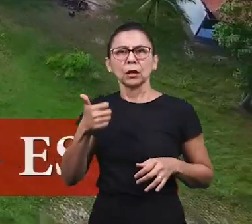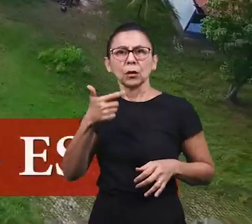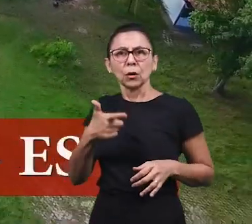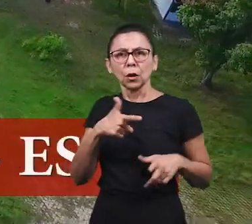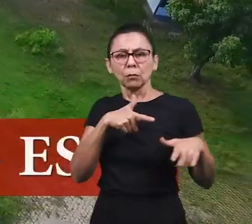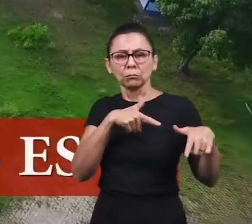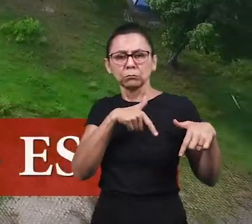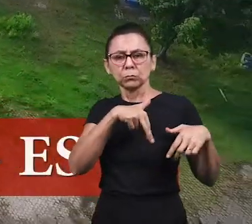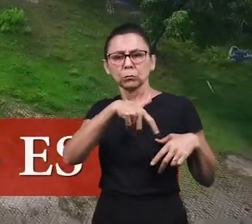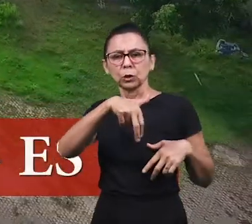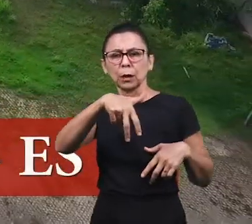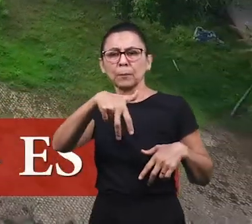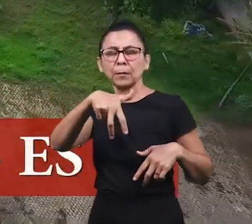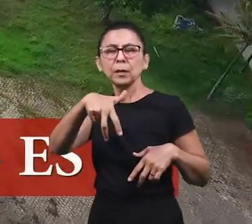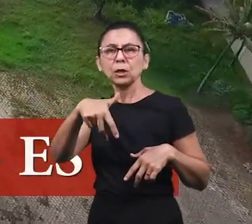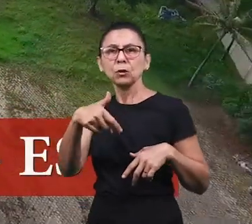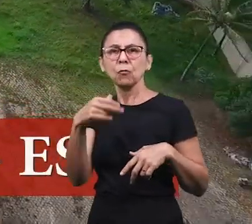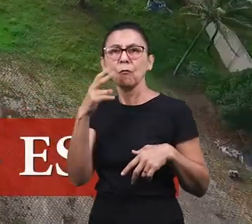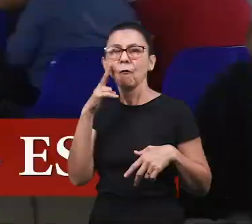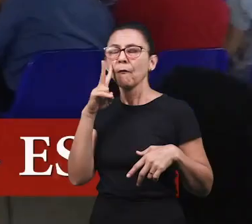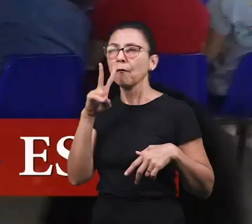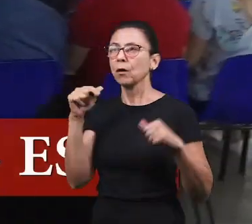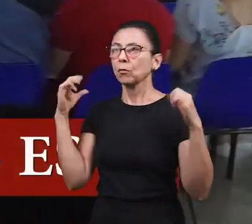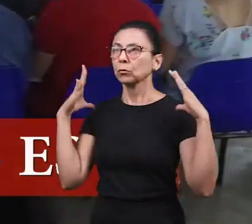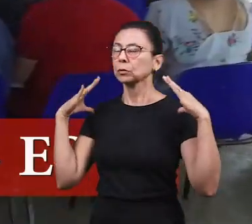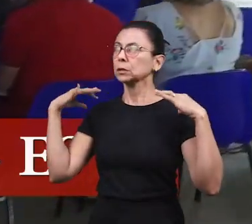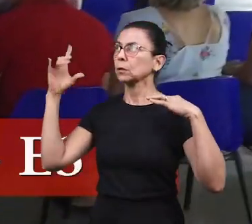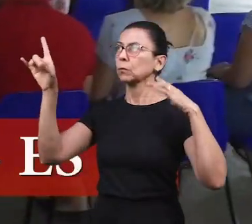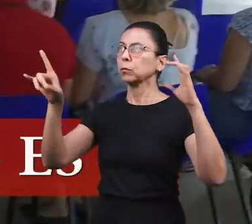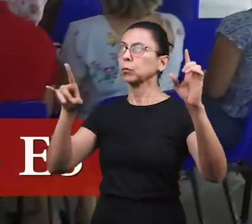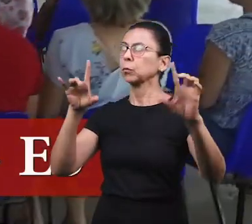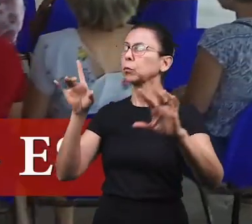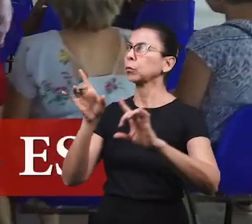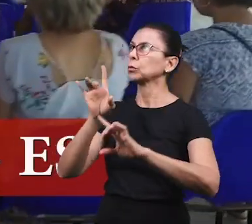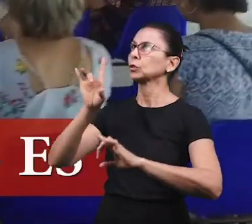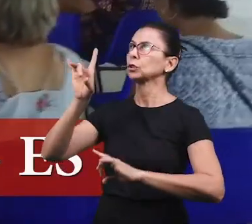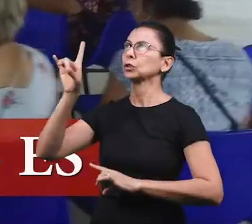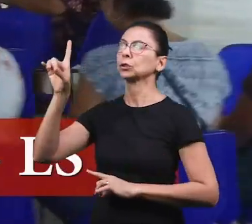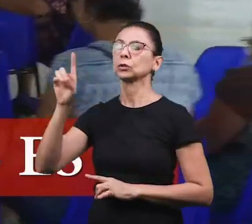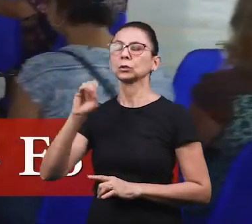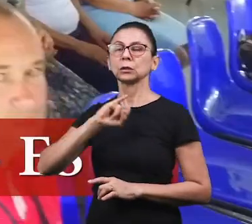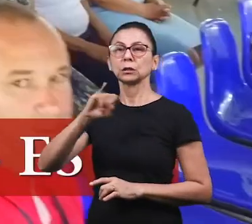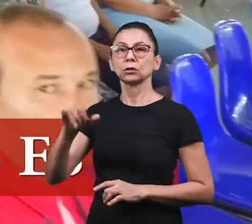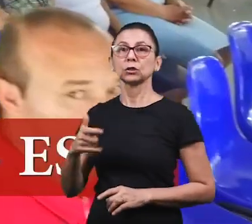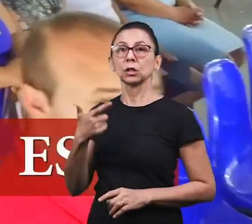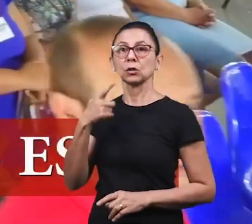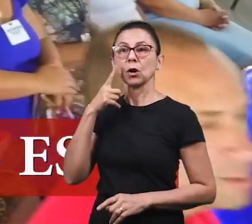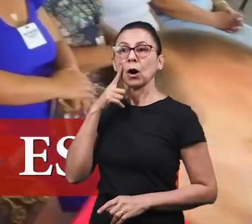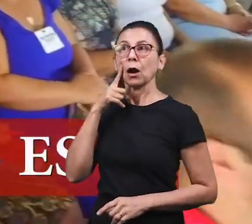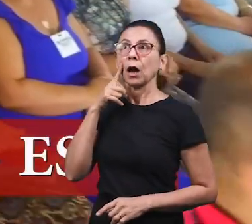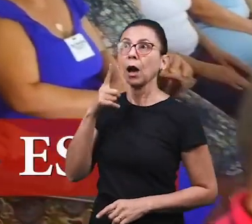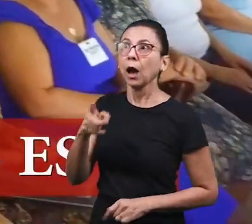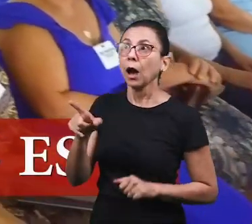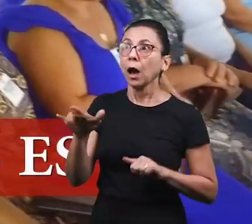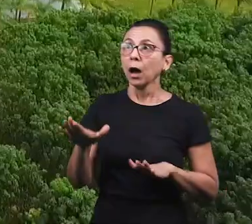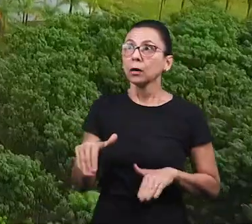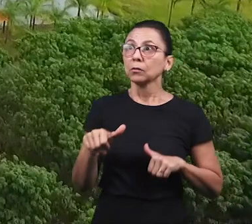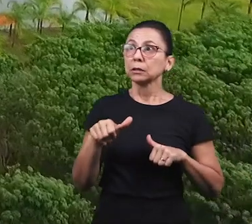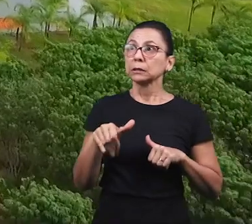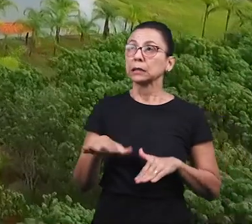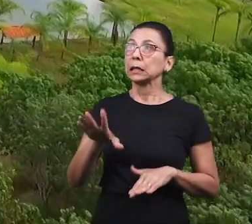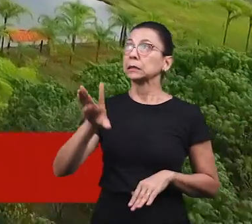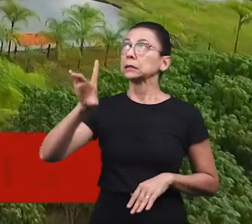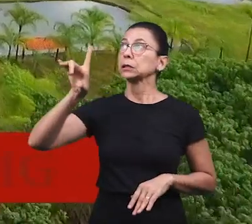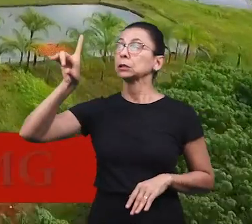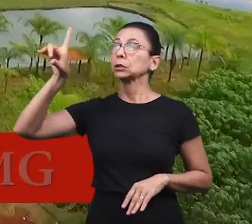l'ont retrouvé les anges de Dieu. Et Jacob a dit qu'on les a vus. Voici l'armée de Dieu.